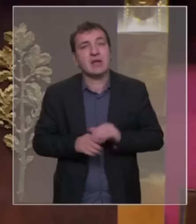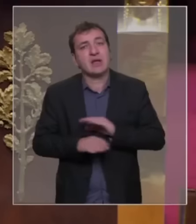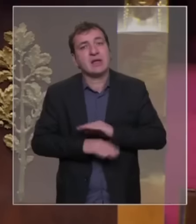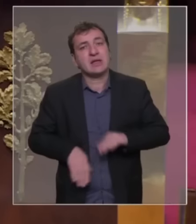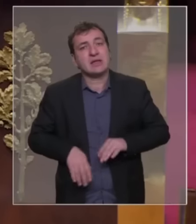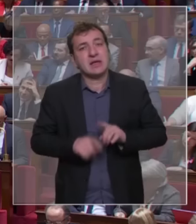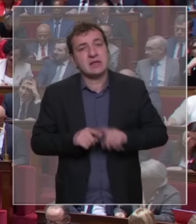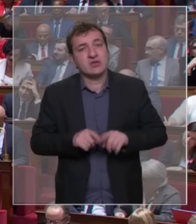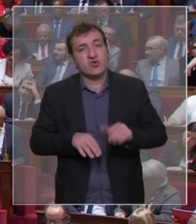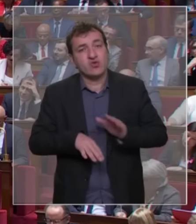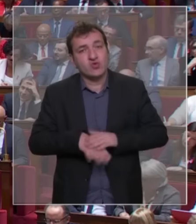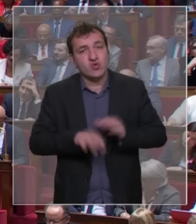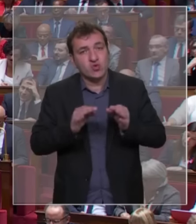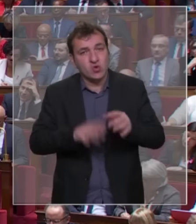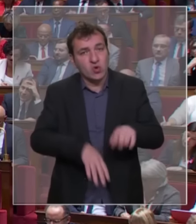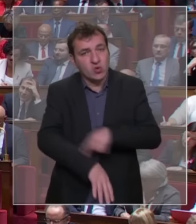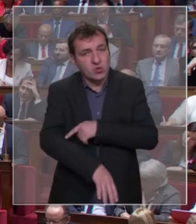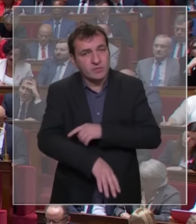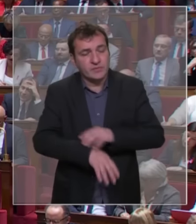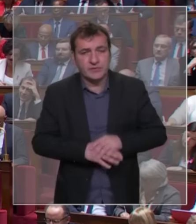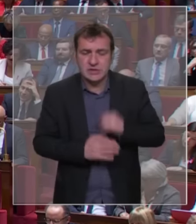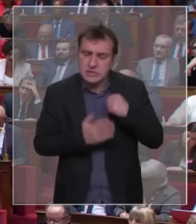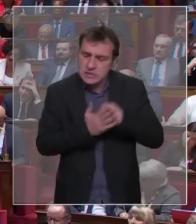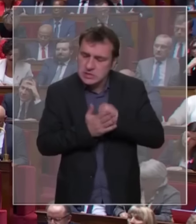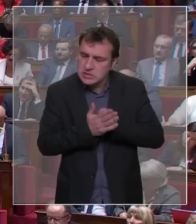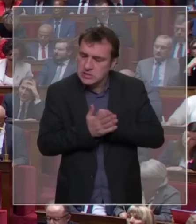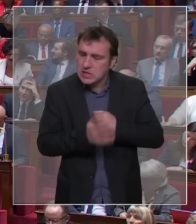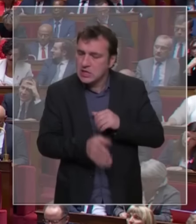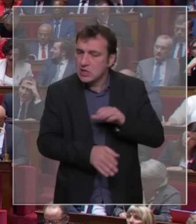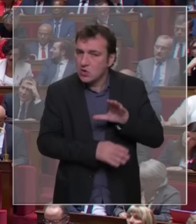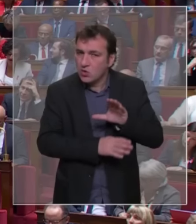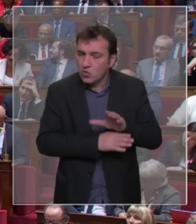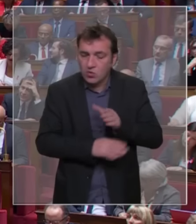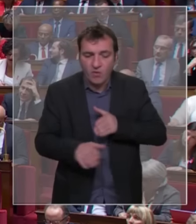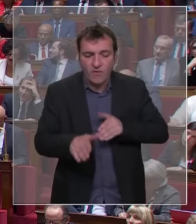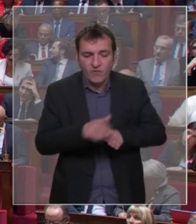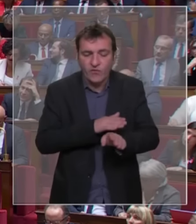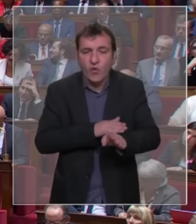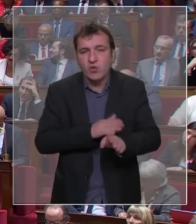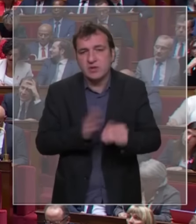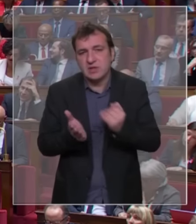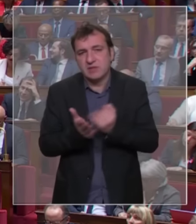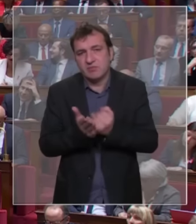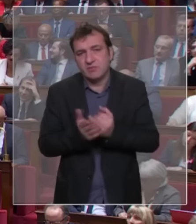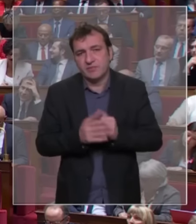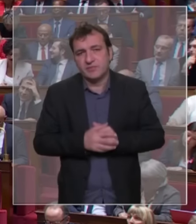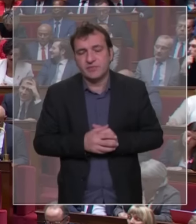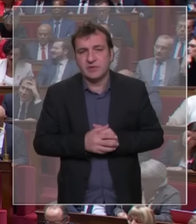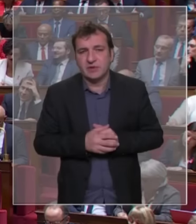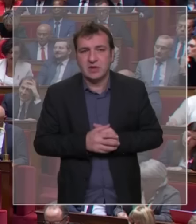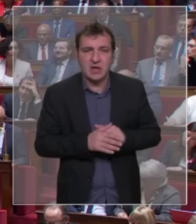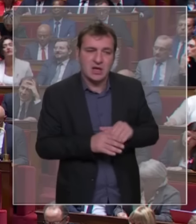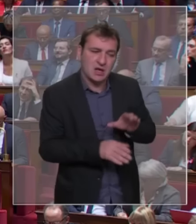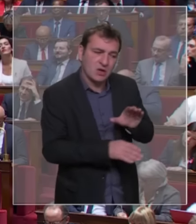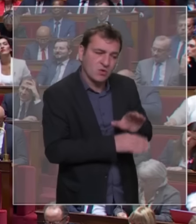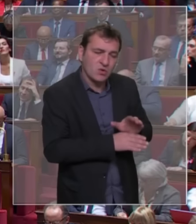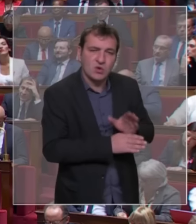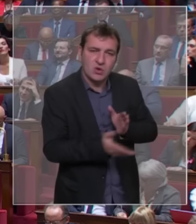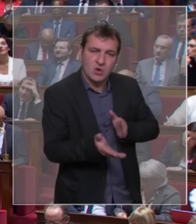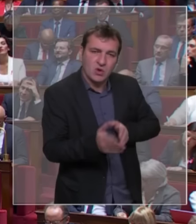durée, nous lutterons résolument contre la fraude fiscale et contre la fraude